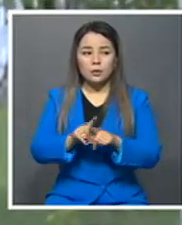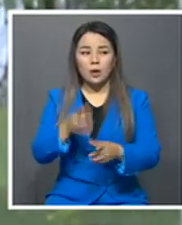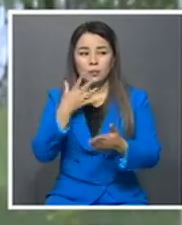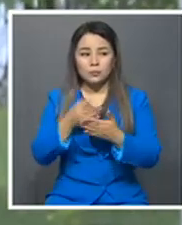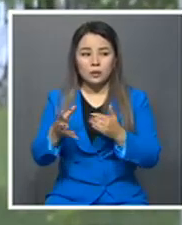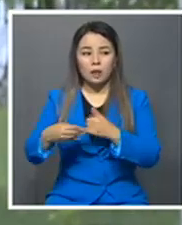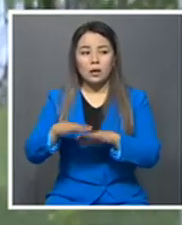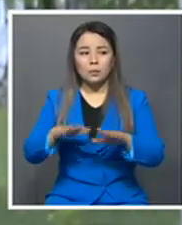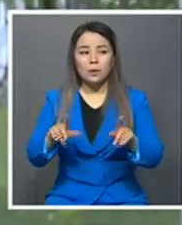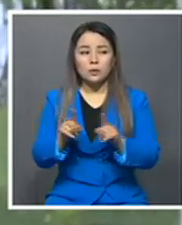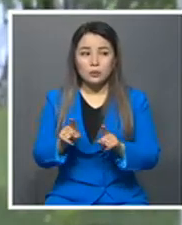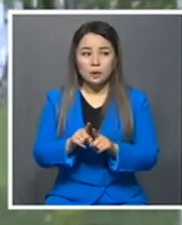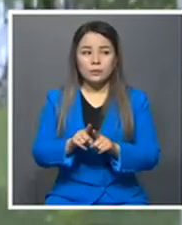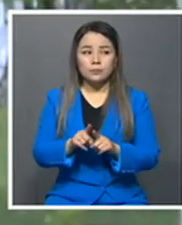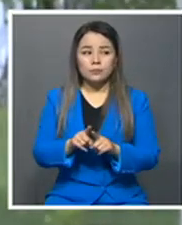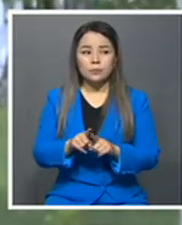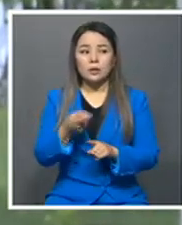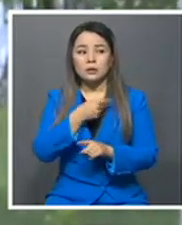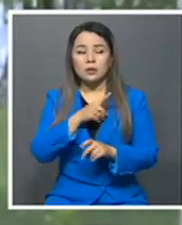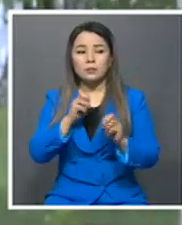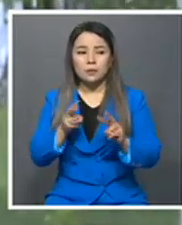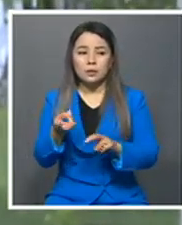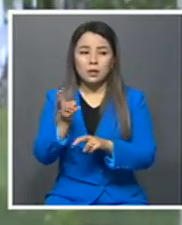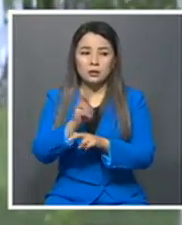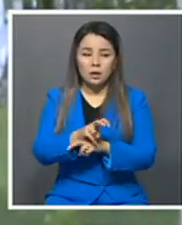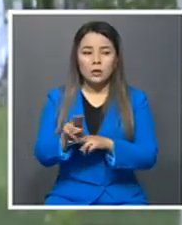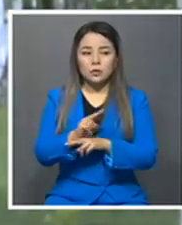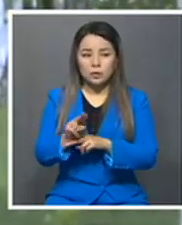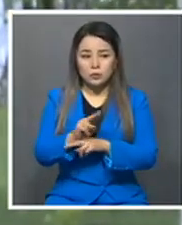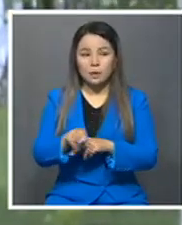өзінің тұрғылықты жері бойынша емханаға жүгіну